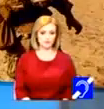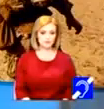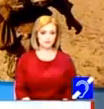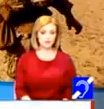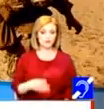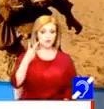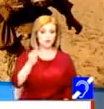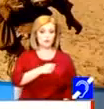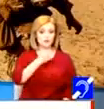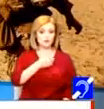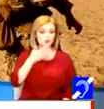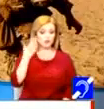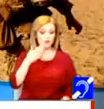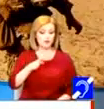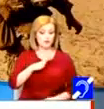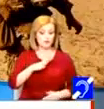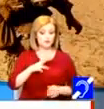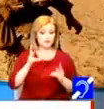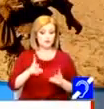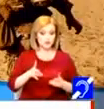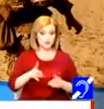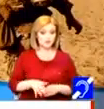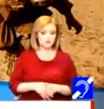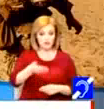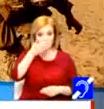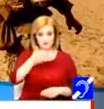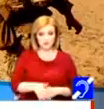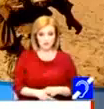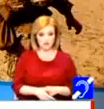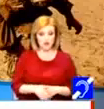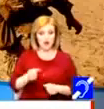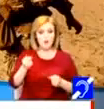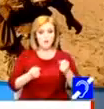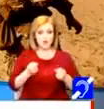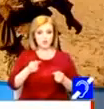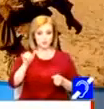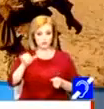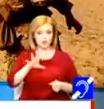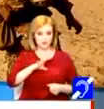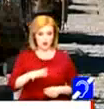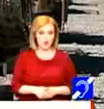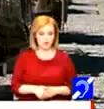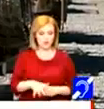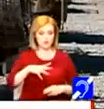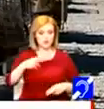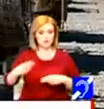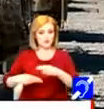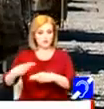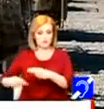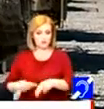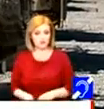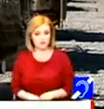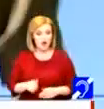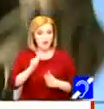Doi militari români au fost răniți în Afganistan după ce mașina blindată în care erau s-a răsturnat. Cei doi patrulau în baza Kandahar și, din